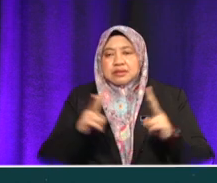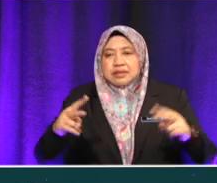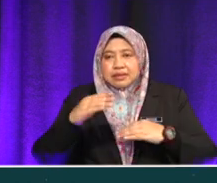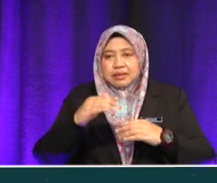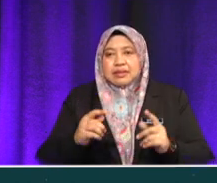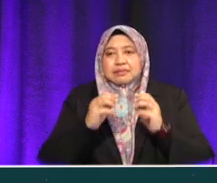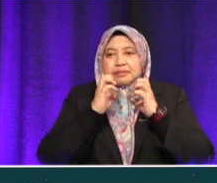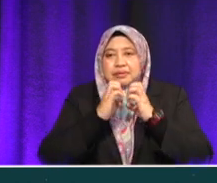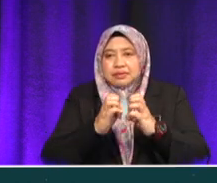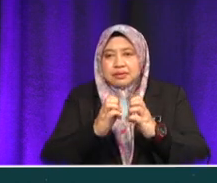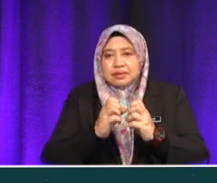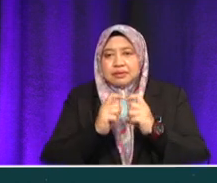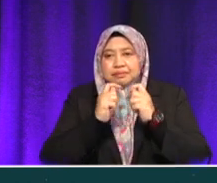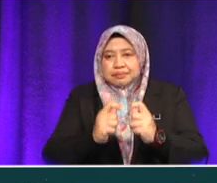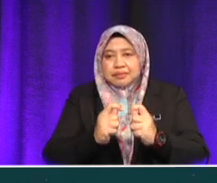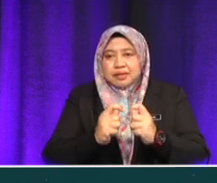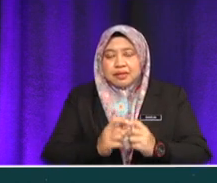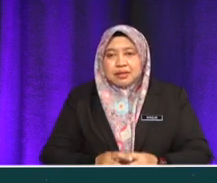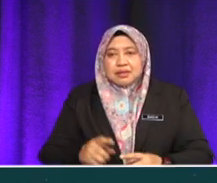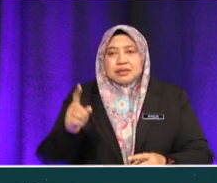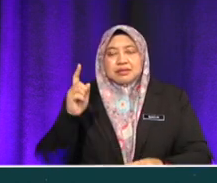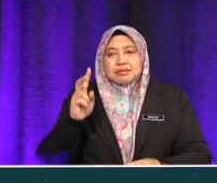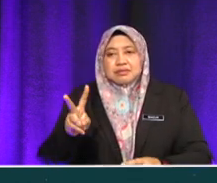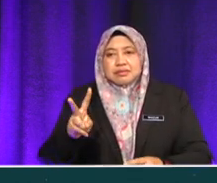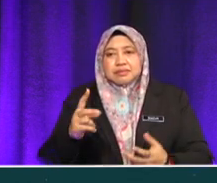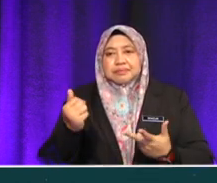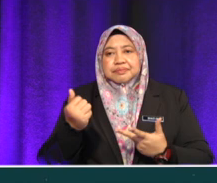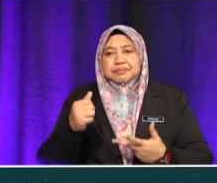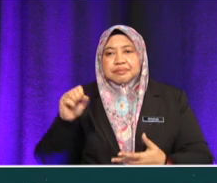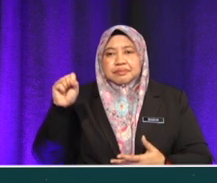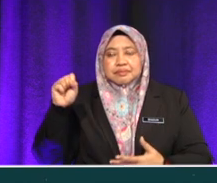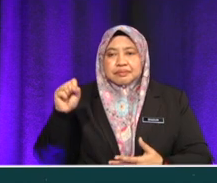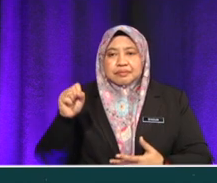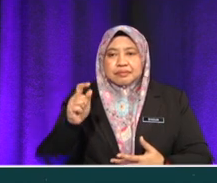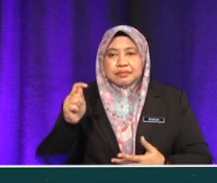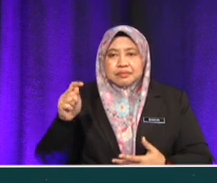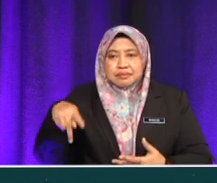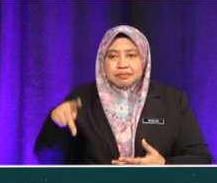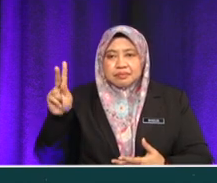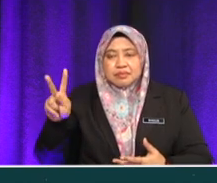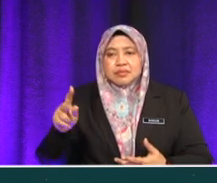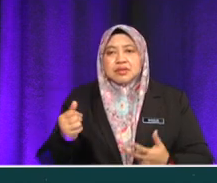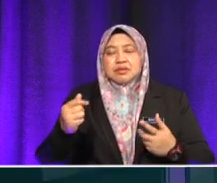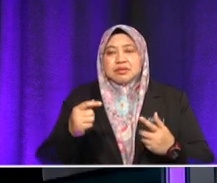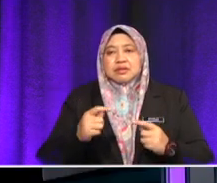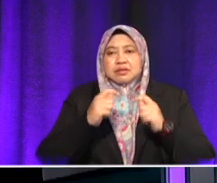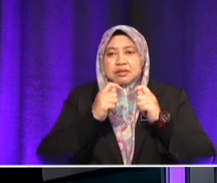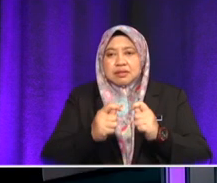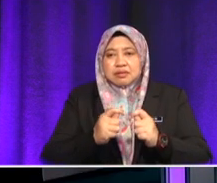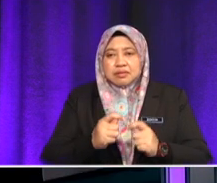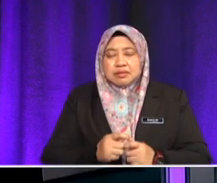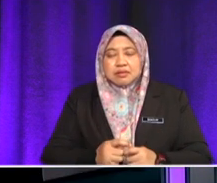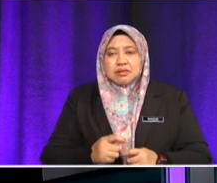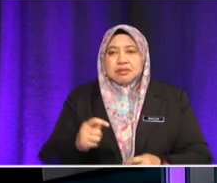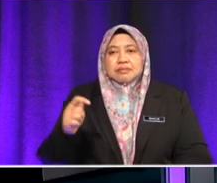lebih khusus kemudian kita ada tahap penguasaan yang kedua yaitu kata kuncinya terhadap tahap penguasaan tiga memuaskan